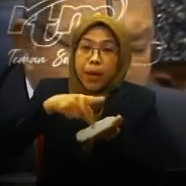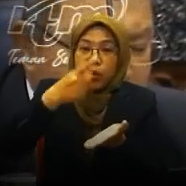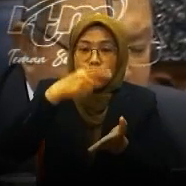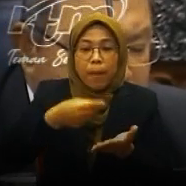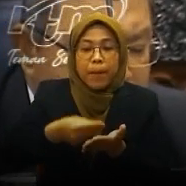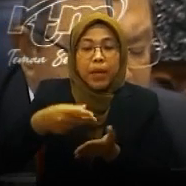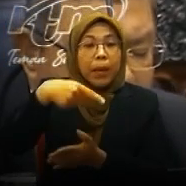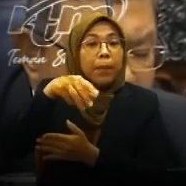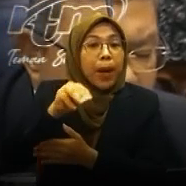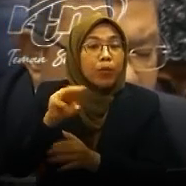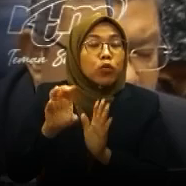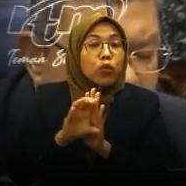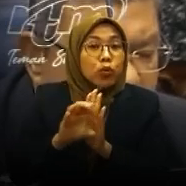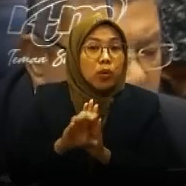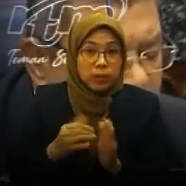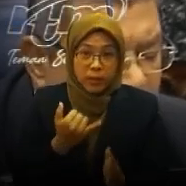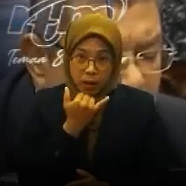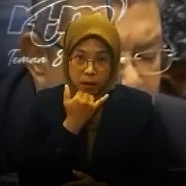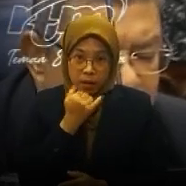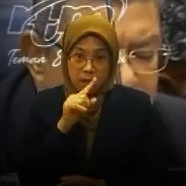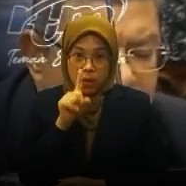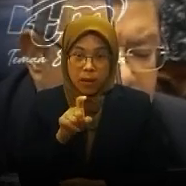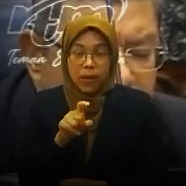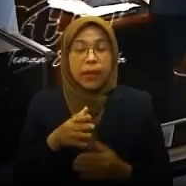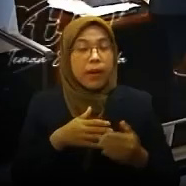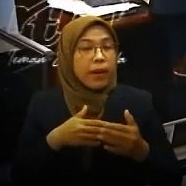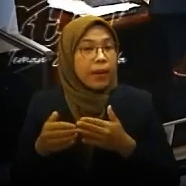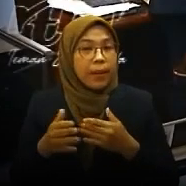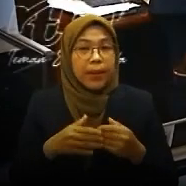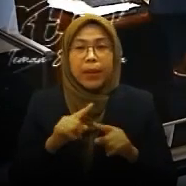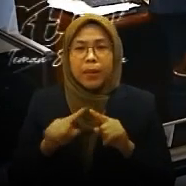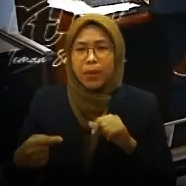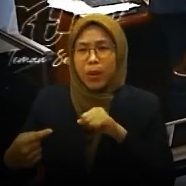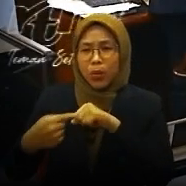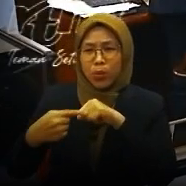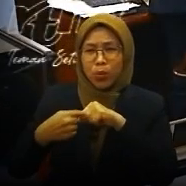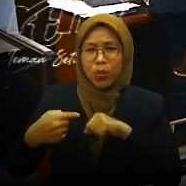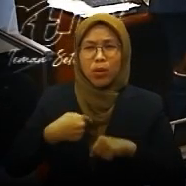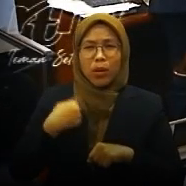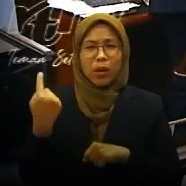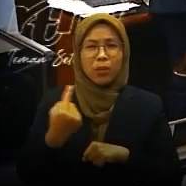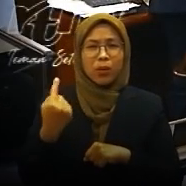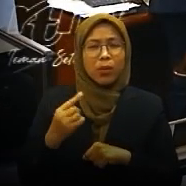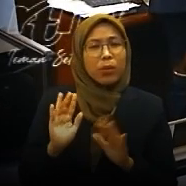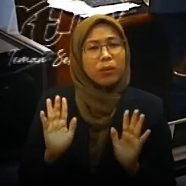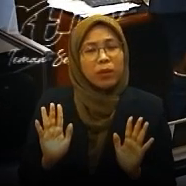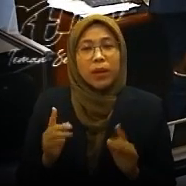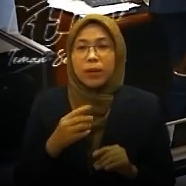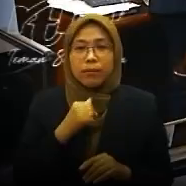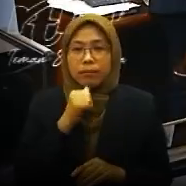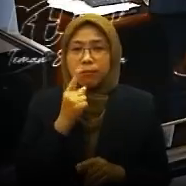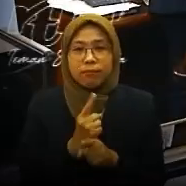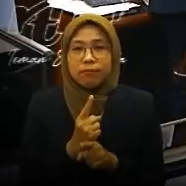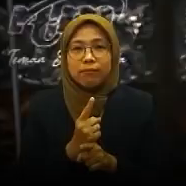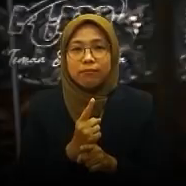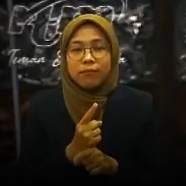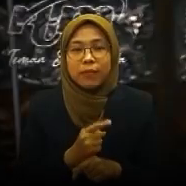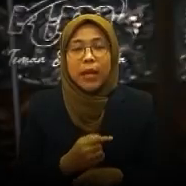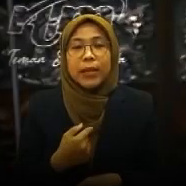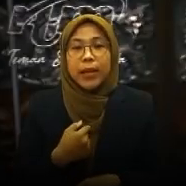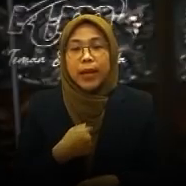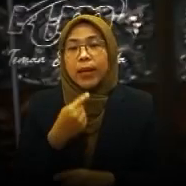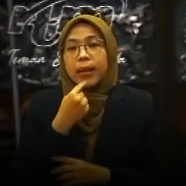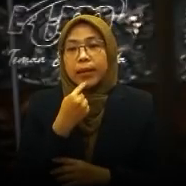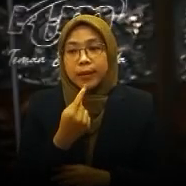beli pam dan sebagainya sebagai contoh, takkan salah. Tak apalah. Ya Muhammad, macam menuduh saya satu-satu ya Muhammad. Tak betul.